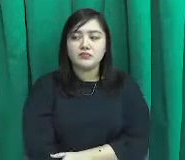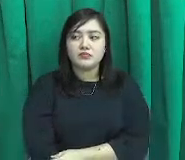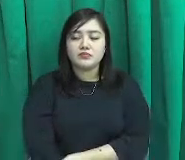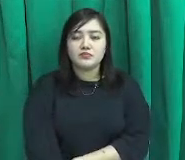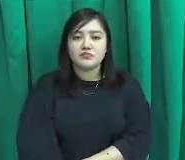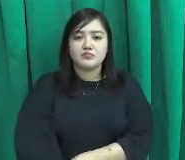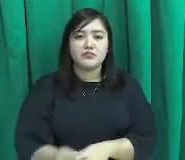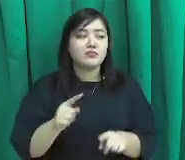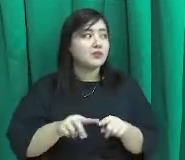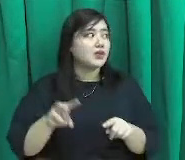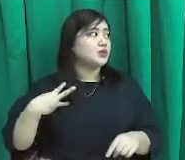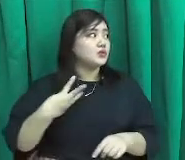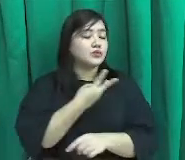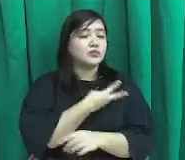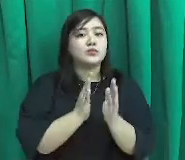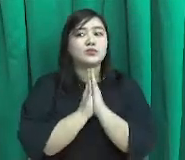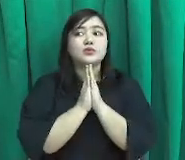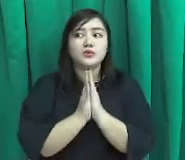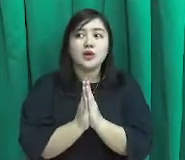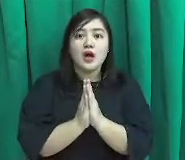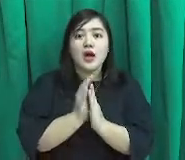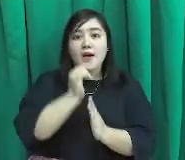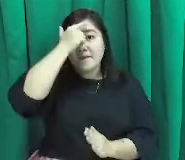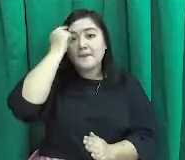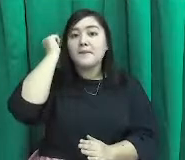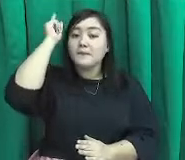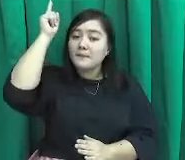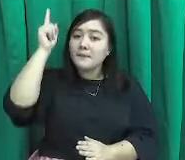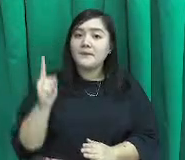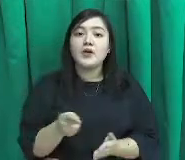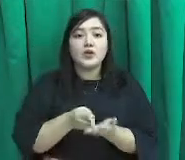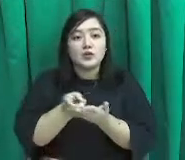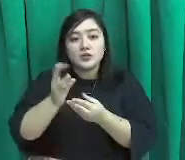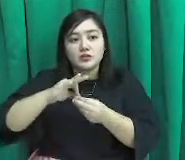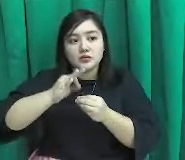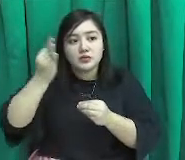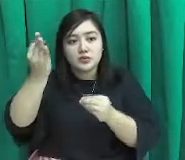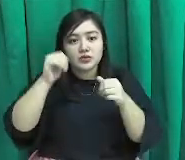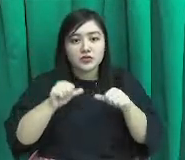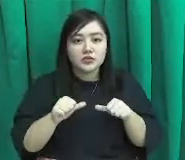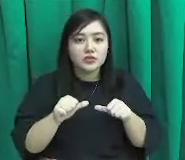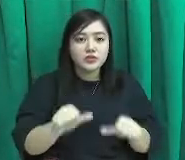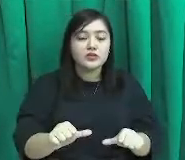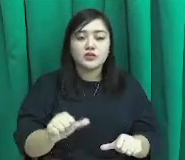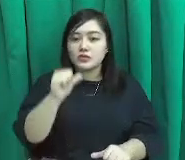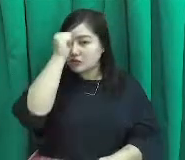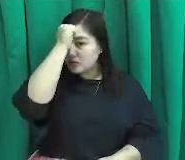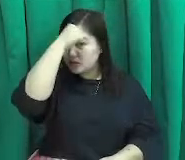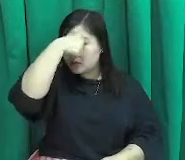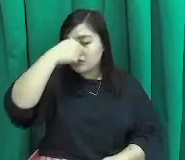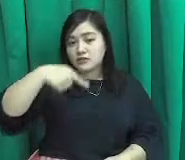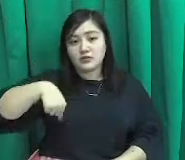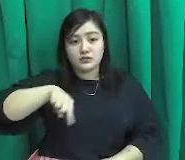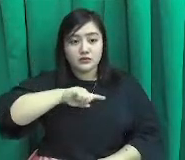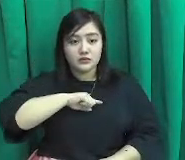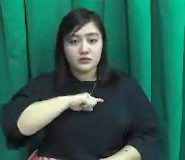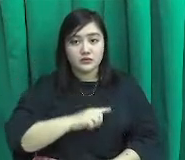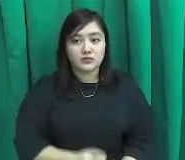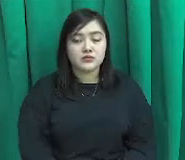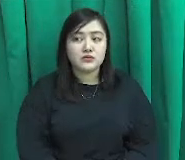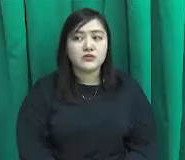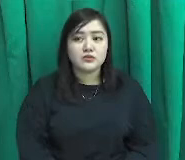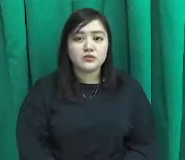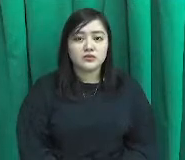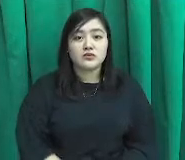yung patuloy na inirimind sa akin ng Holy Spirit na, in fact, mababasa po natin yun. Sinabi ni King